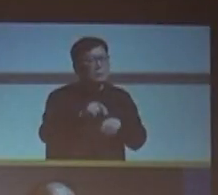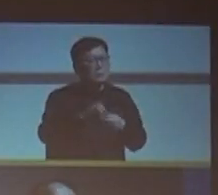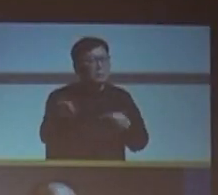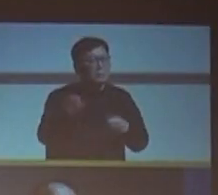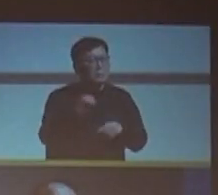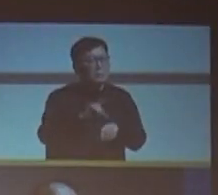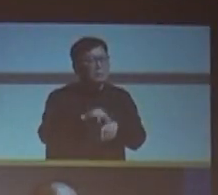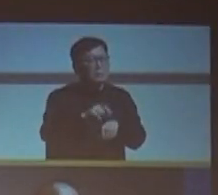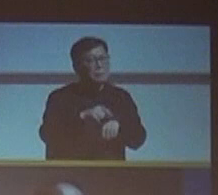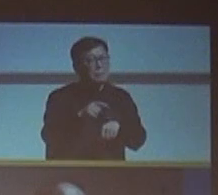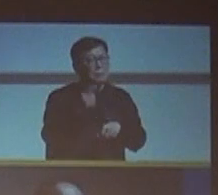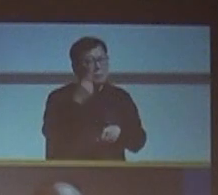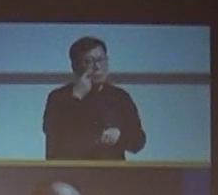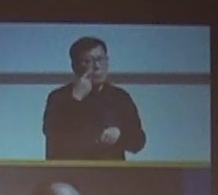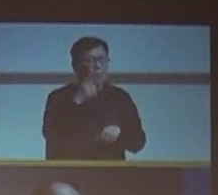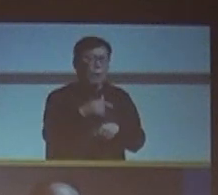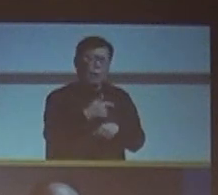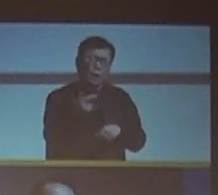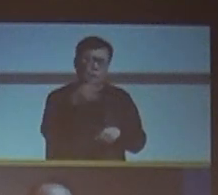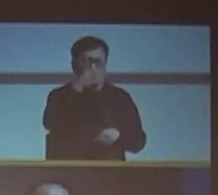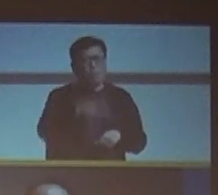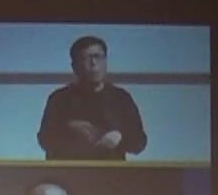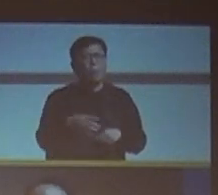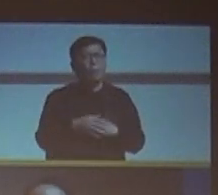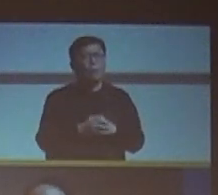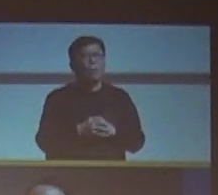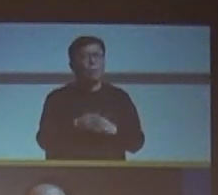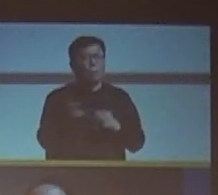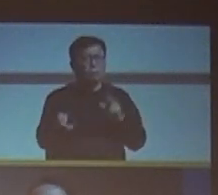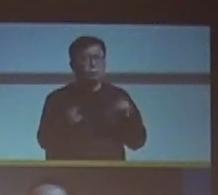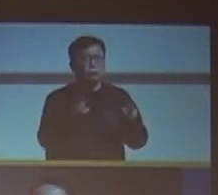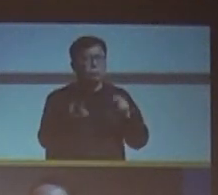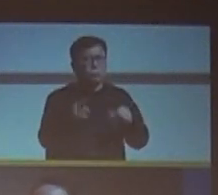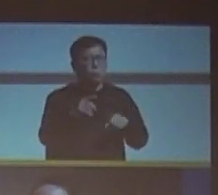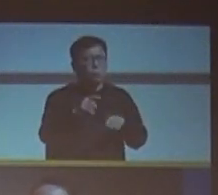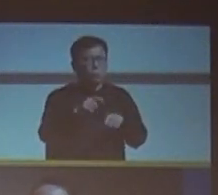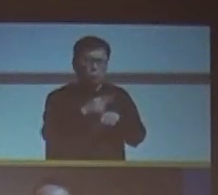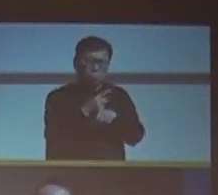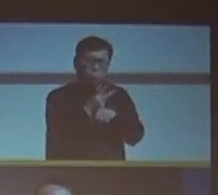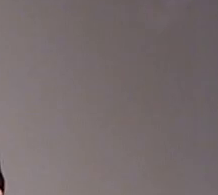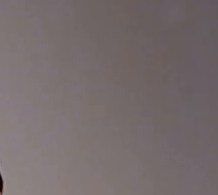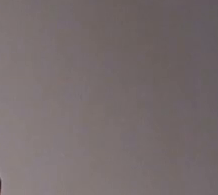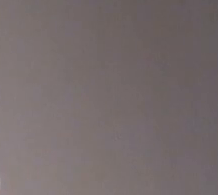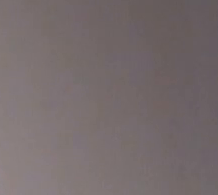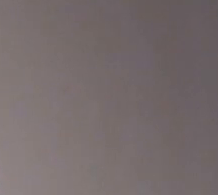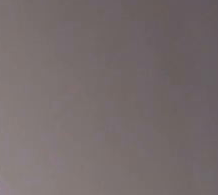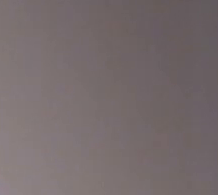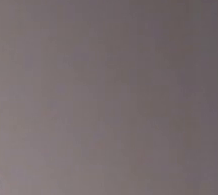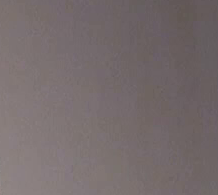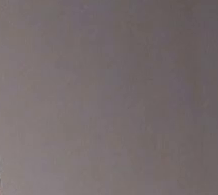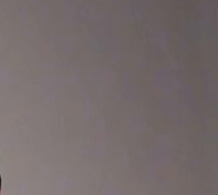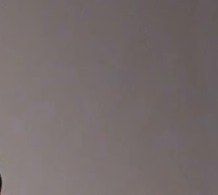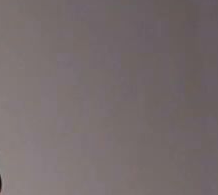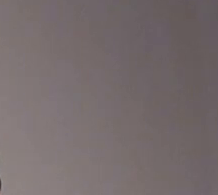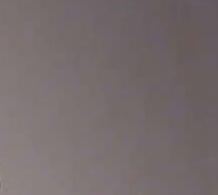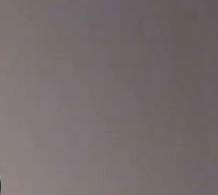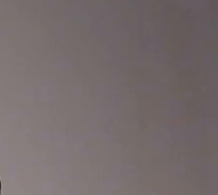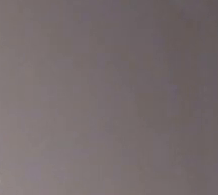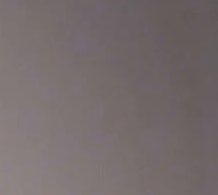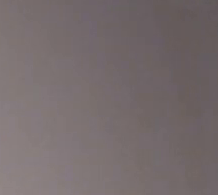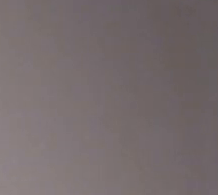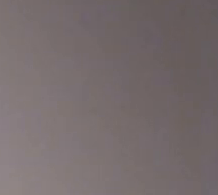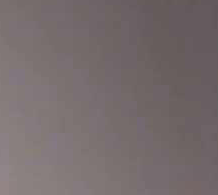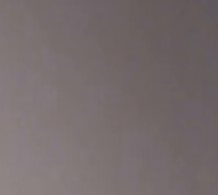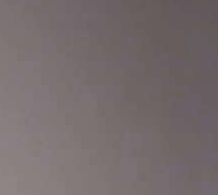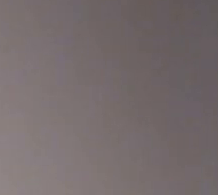해보신 분들은 알겠지만 이거 중노동이거든요. 네. 이게 몇 시간씩 걸립니다. 그래서 물론 여기가 지금 시청자 미디어